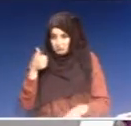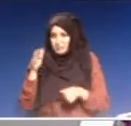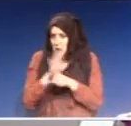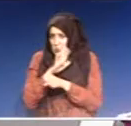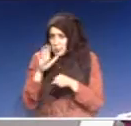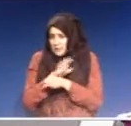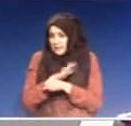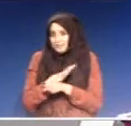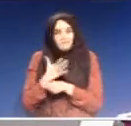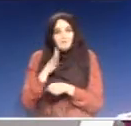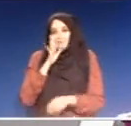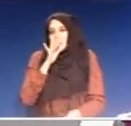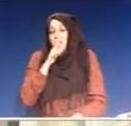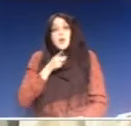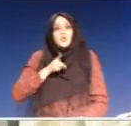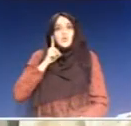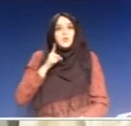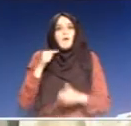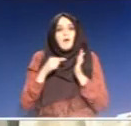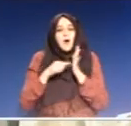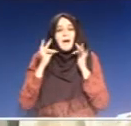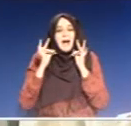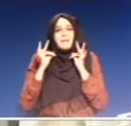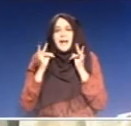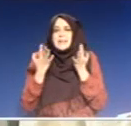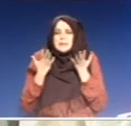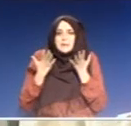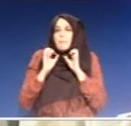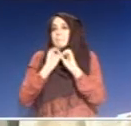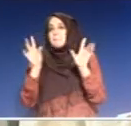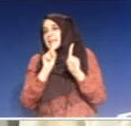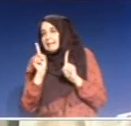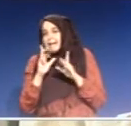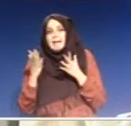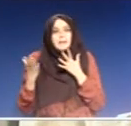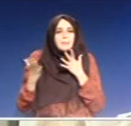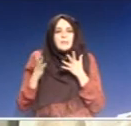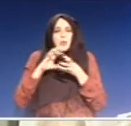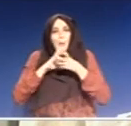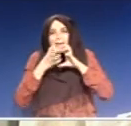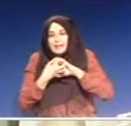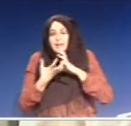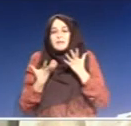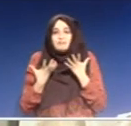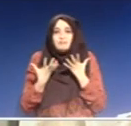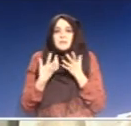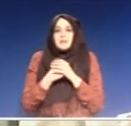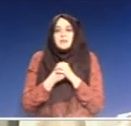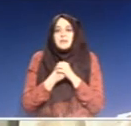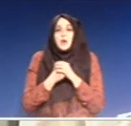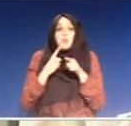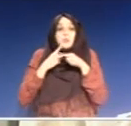خاصة إذا كان النزاع يشوبه اللبس والغموض وبعض التعقيدات وعدم